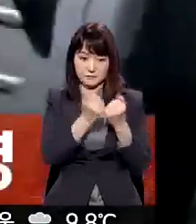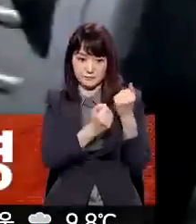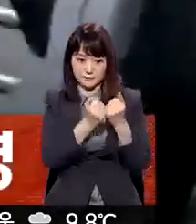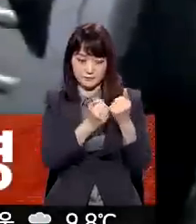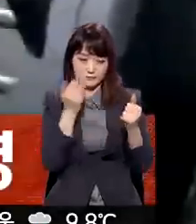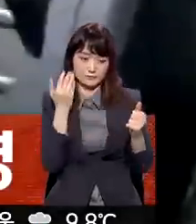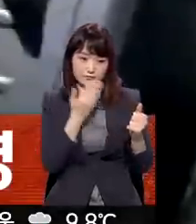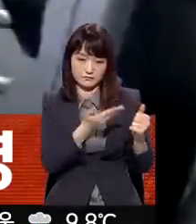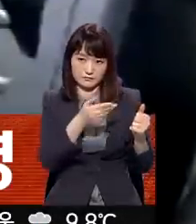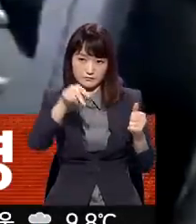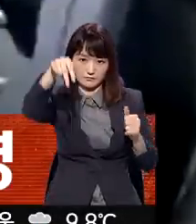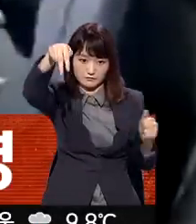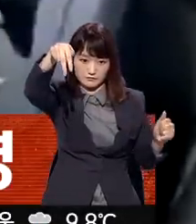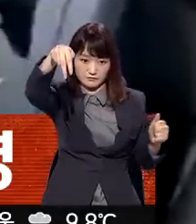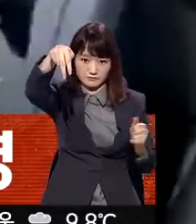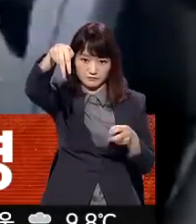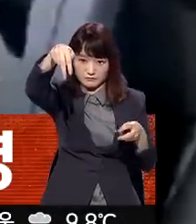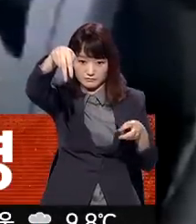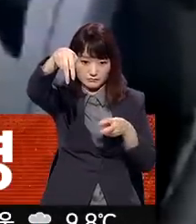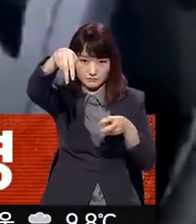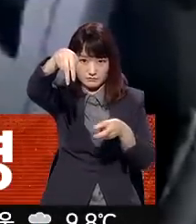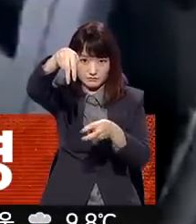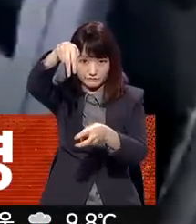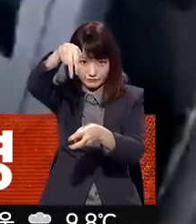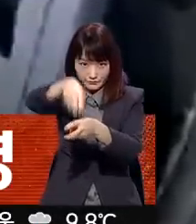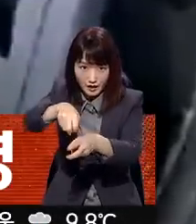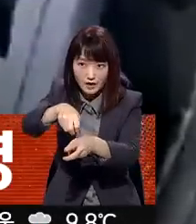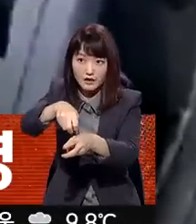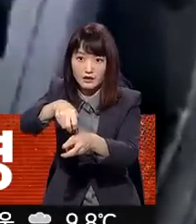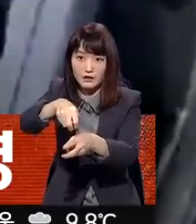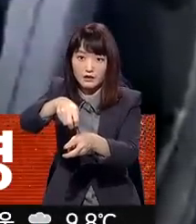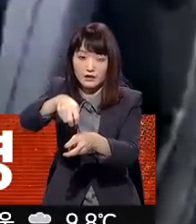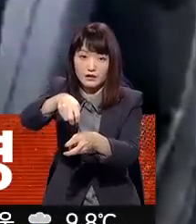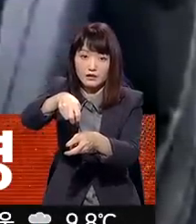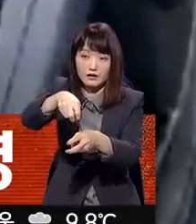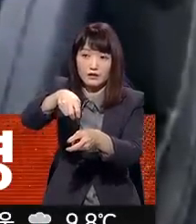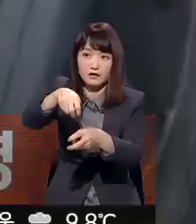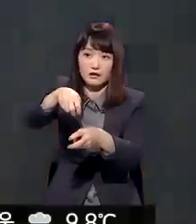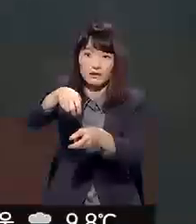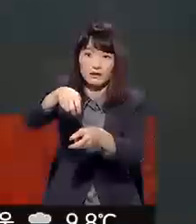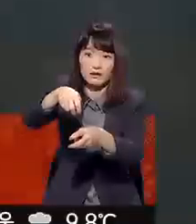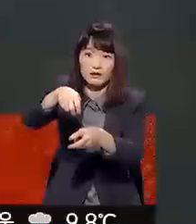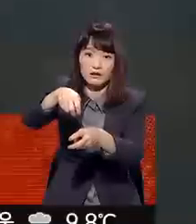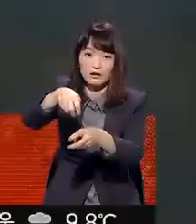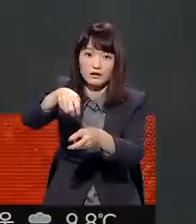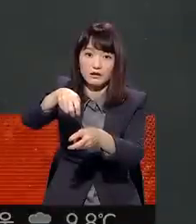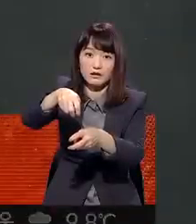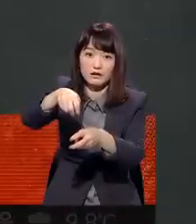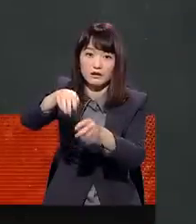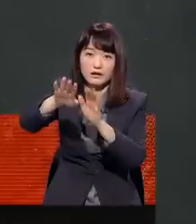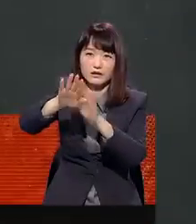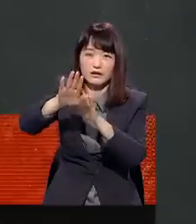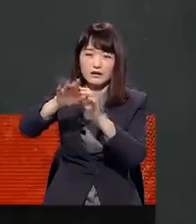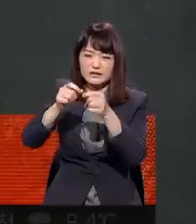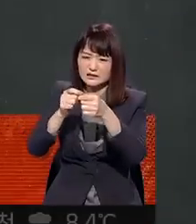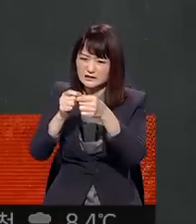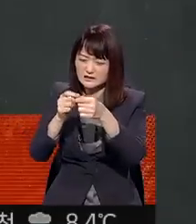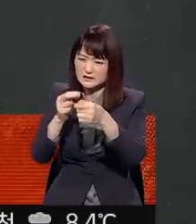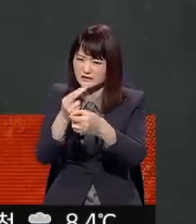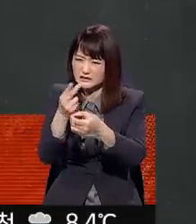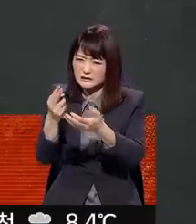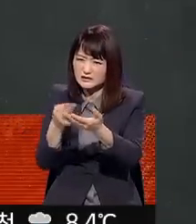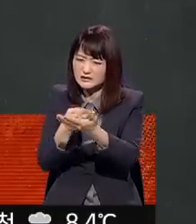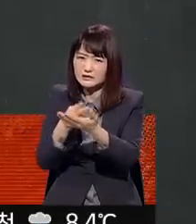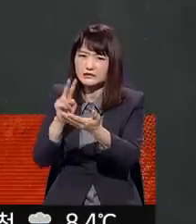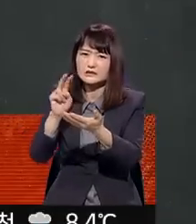방향을 틀면서 맞추던 그때 차량 위로 여성이 떨어진 건데요. 이 당시에 여성 손이 25cm가량 찢어질 만큼 굉장히